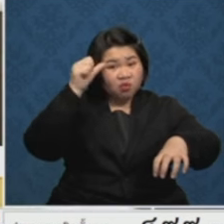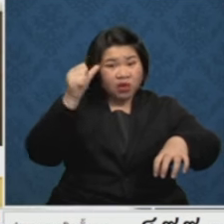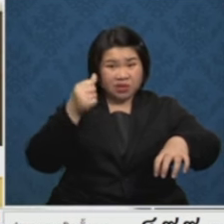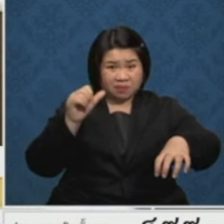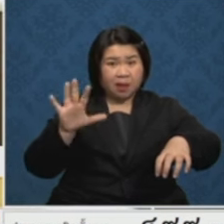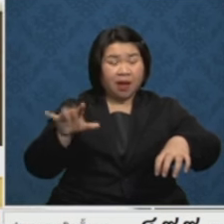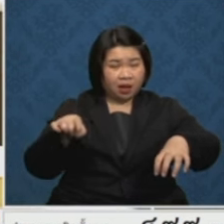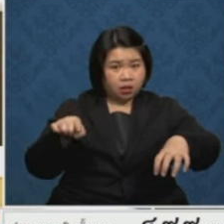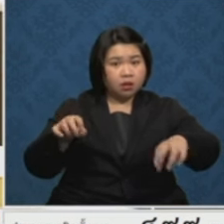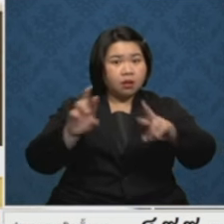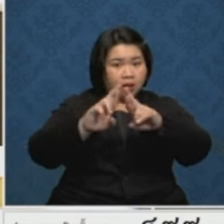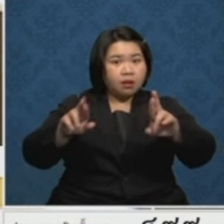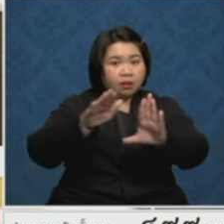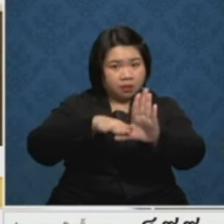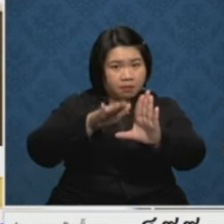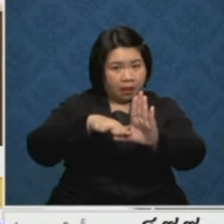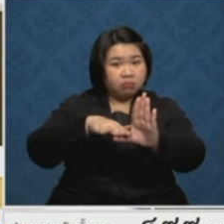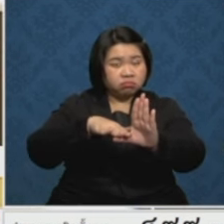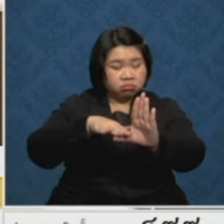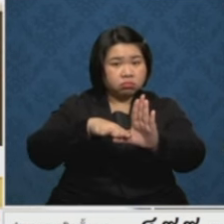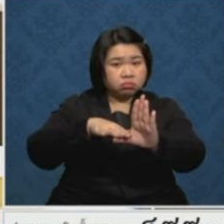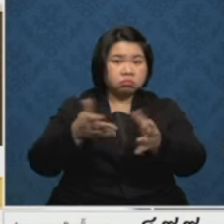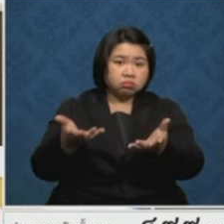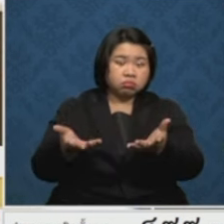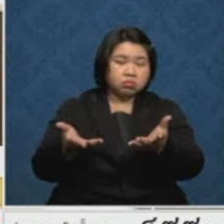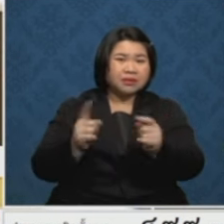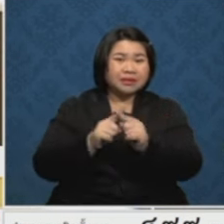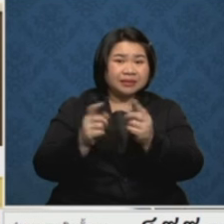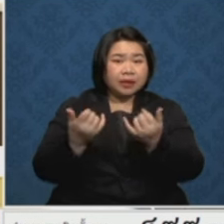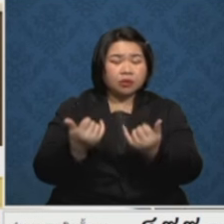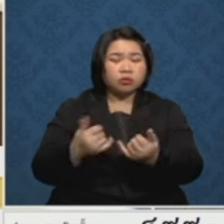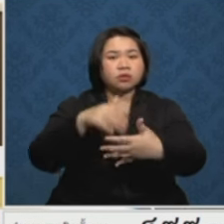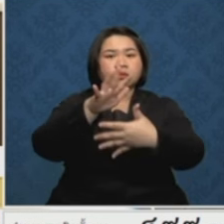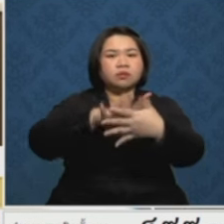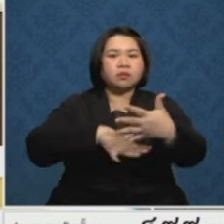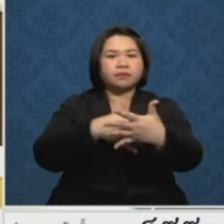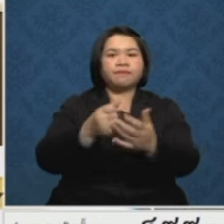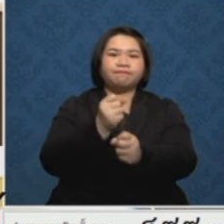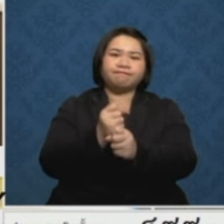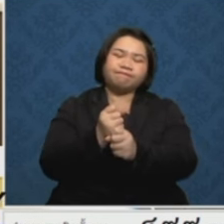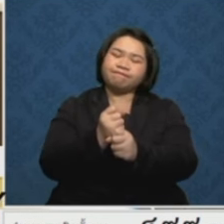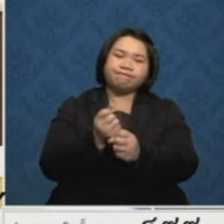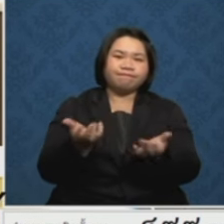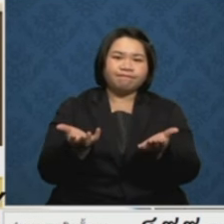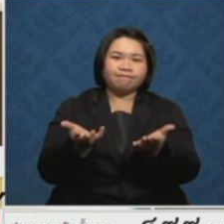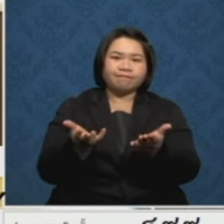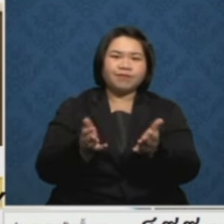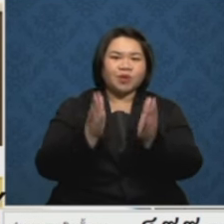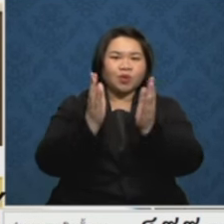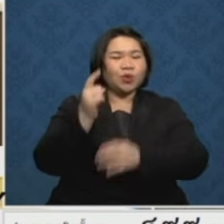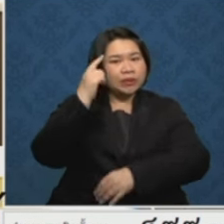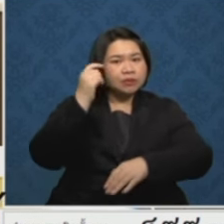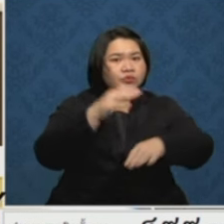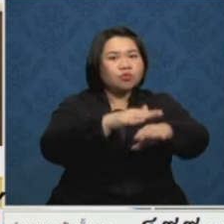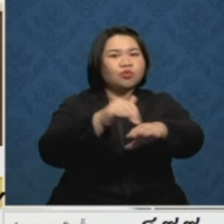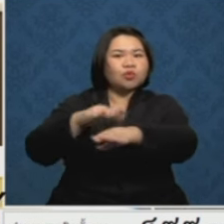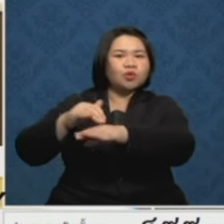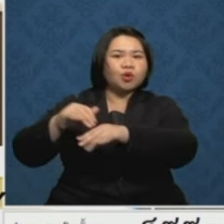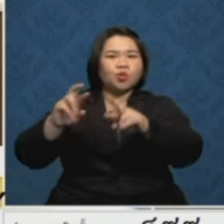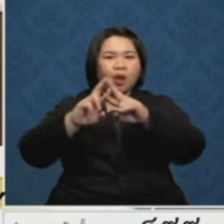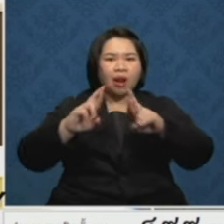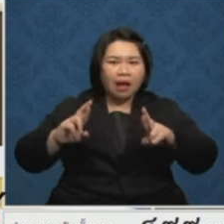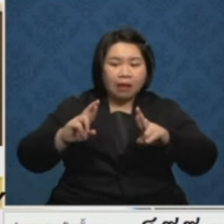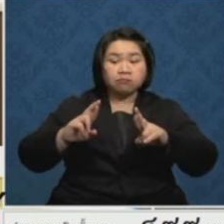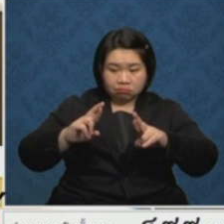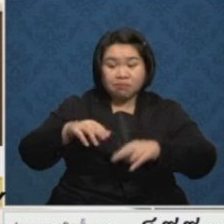องลงทะเบียนร้านค้าแล้วนะคะแต่ยังไม่มีมาตรการอะไรที่จะมาสร้างแรงจูงใจให้ร้านค้ารายเล็กร